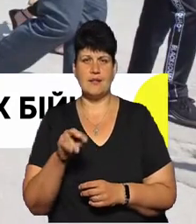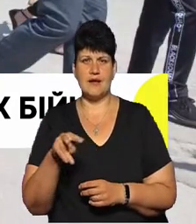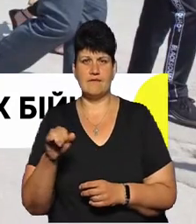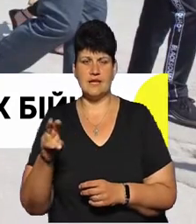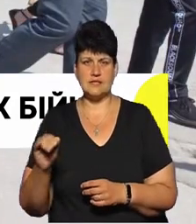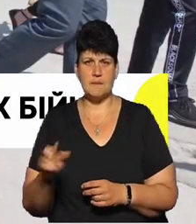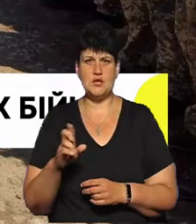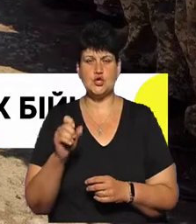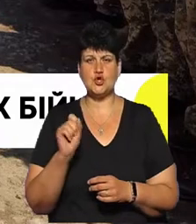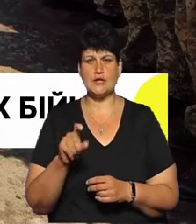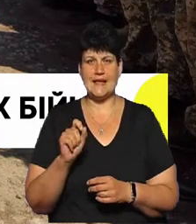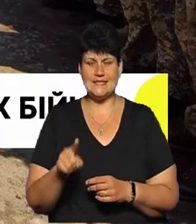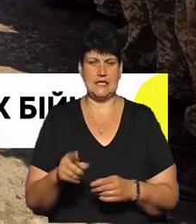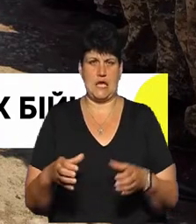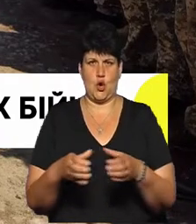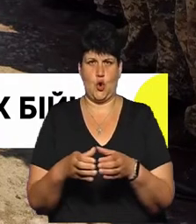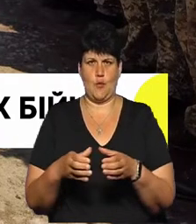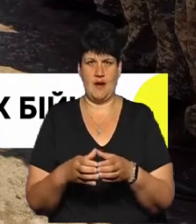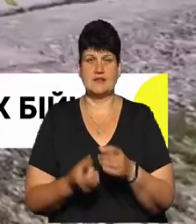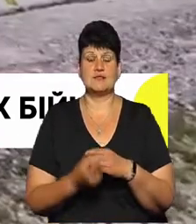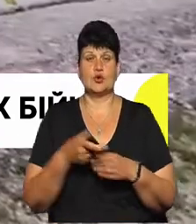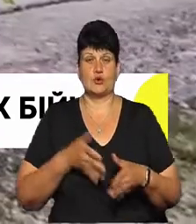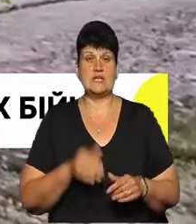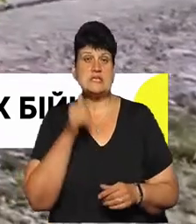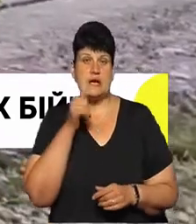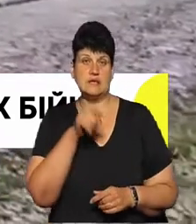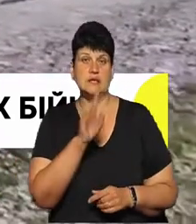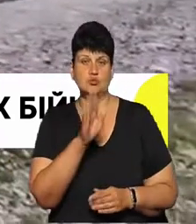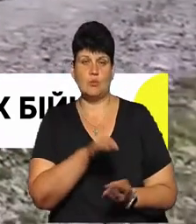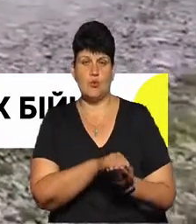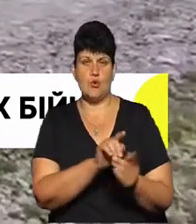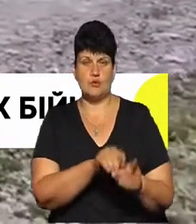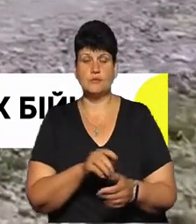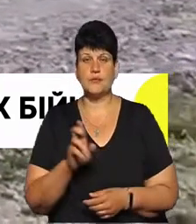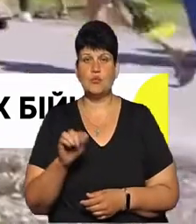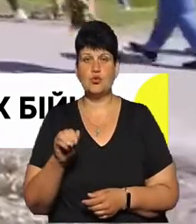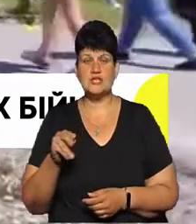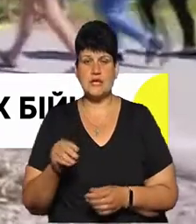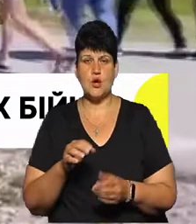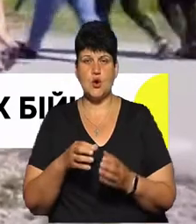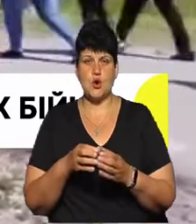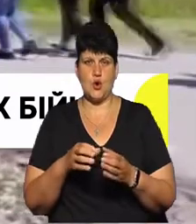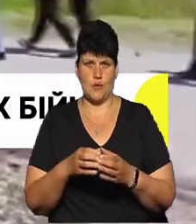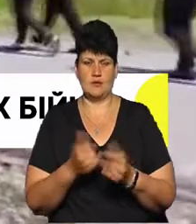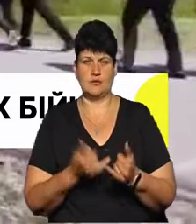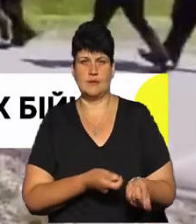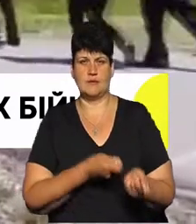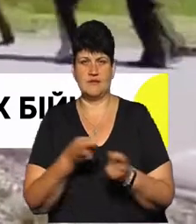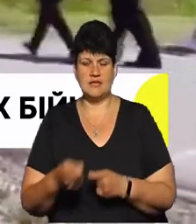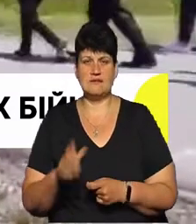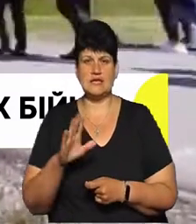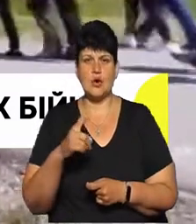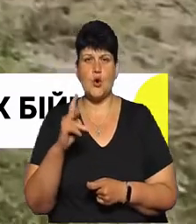громаді, звідки військовий родом. Там завтра відбудеться похорон. До Бучацької громади сьогодні привезли тіло Василя Кошелі, він житель села